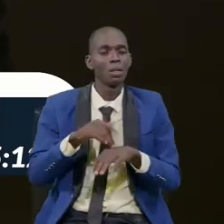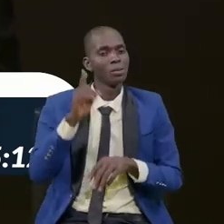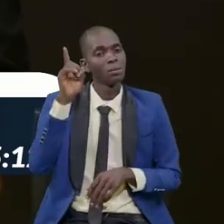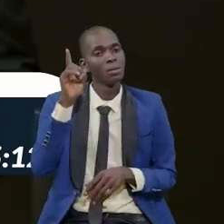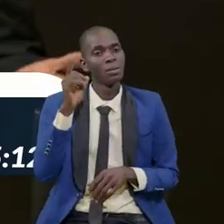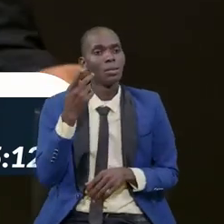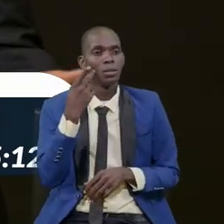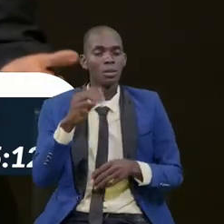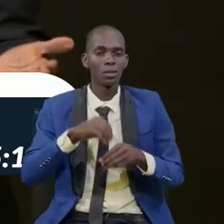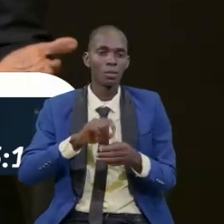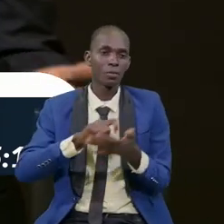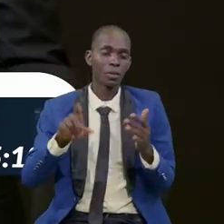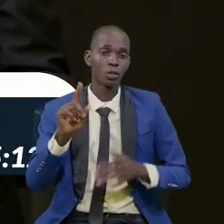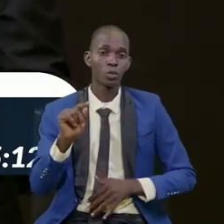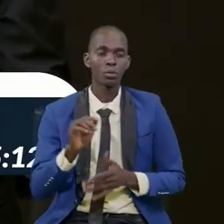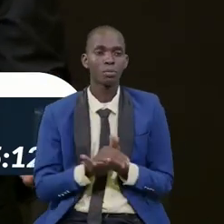Verset 20.